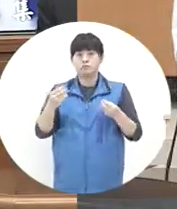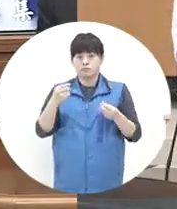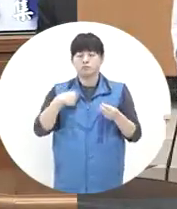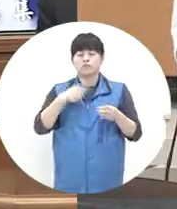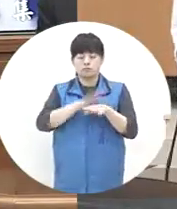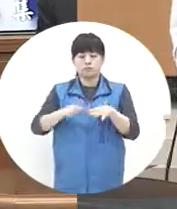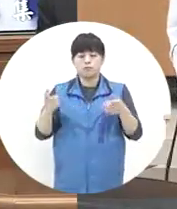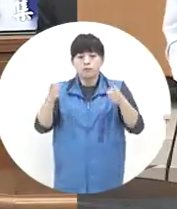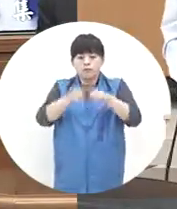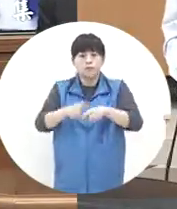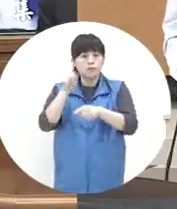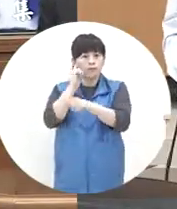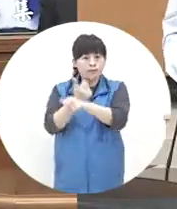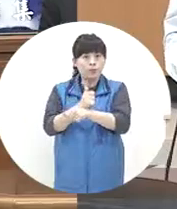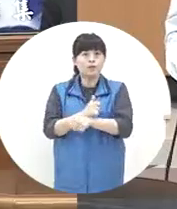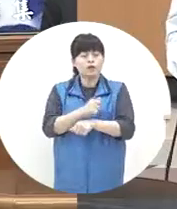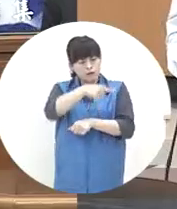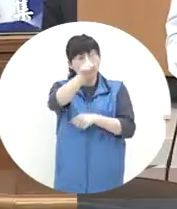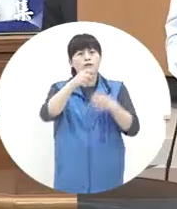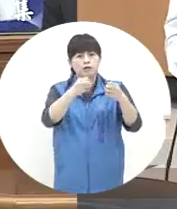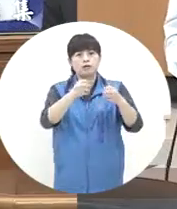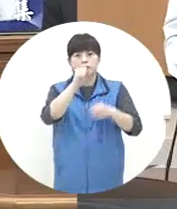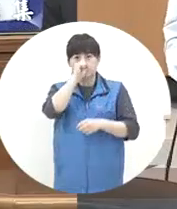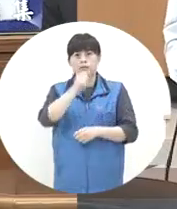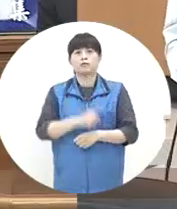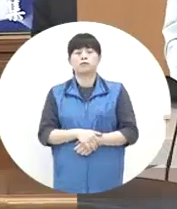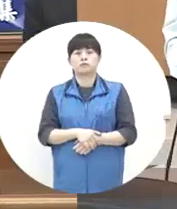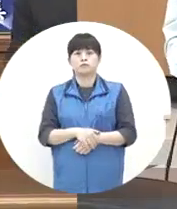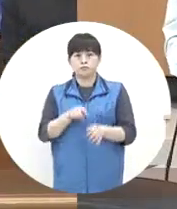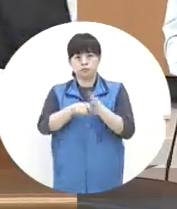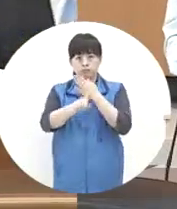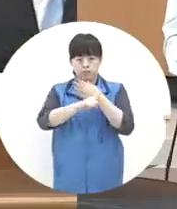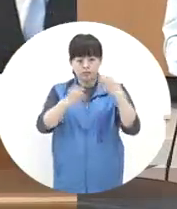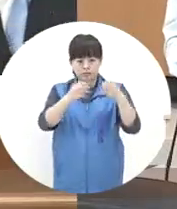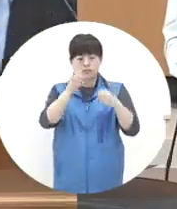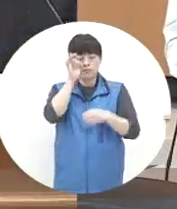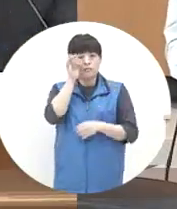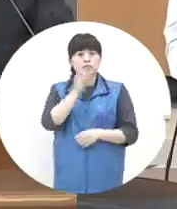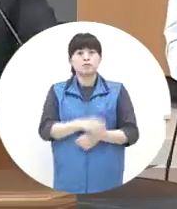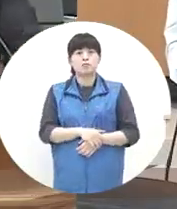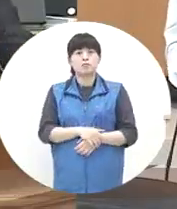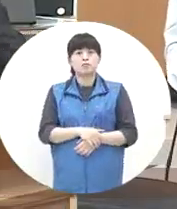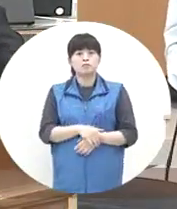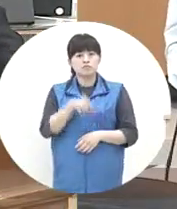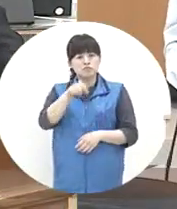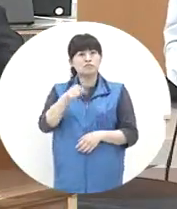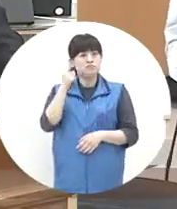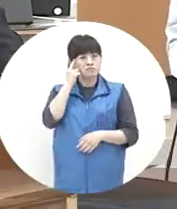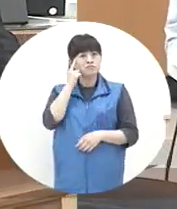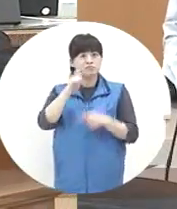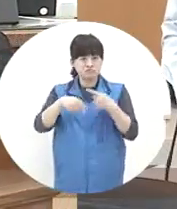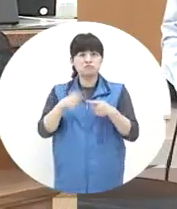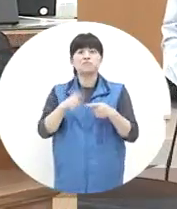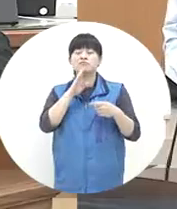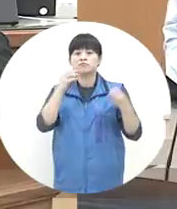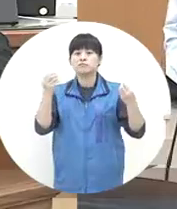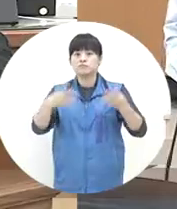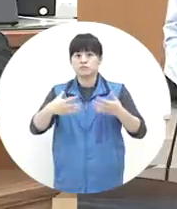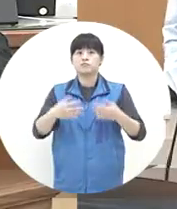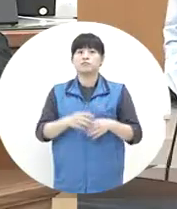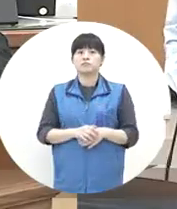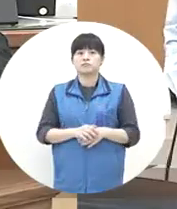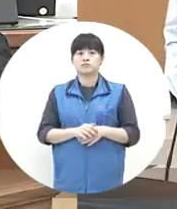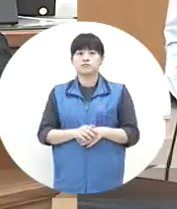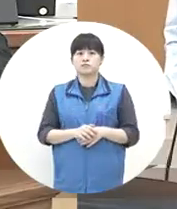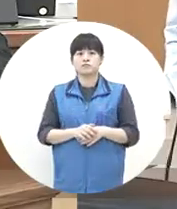起来改。 好好，你们去讨论一下，哎，专业的讨论一下。 所以两个单位看起来是应该没有问题啊，只要优